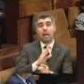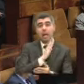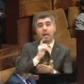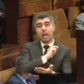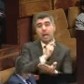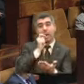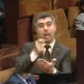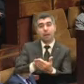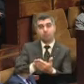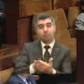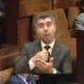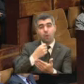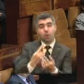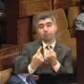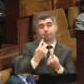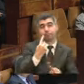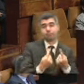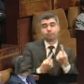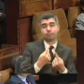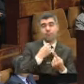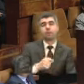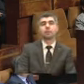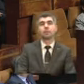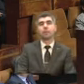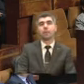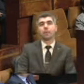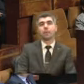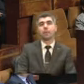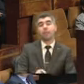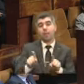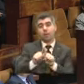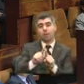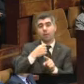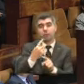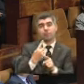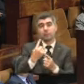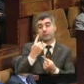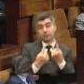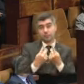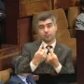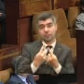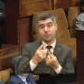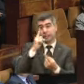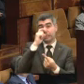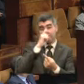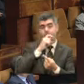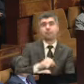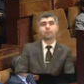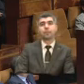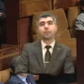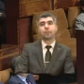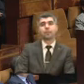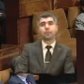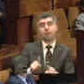هذه الحواجز، ولكن مع الأسف لازالت هناك حواجز. هنا هذه المسائل السيدة الوزيرة كتضرب في العمق